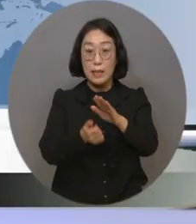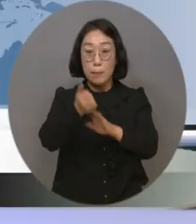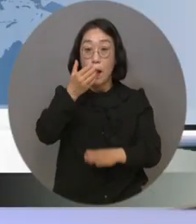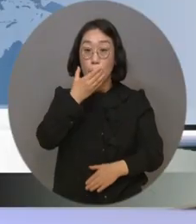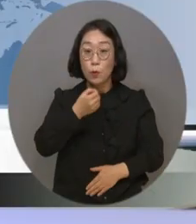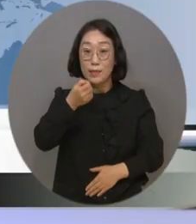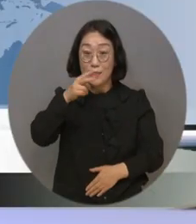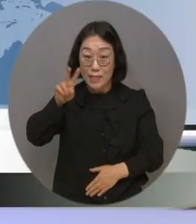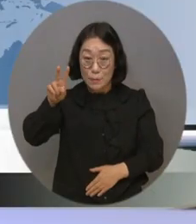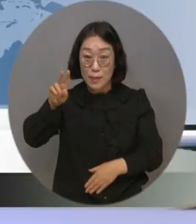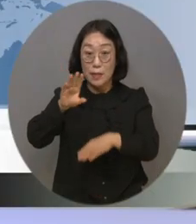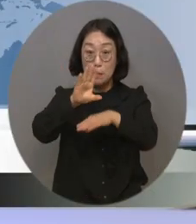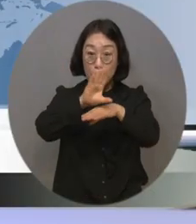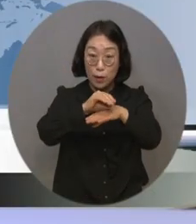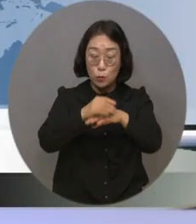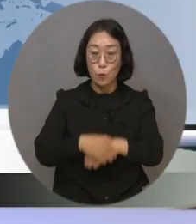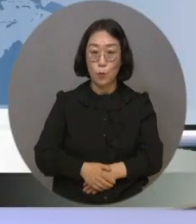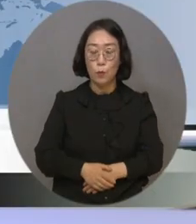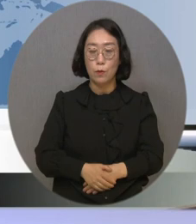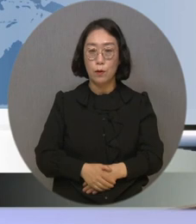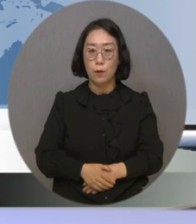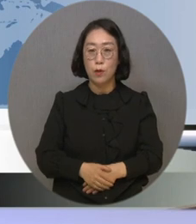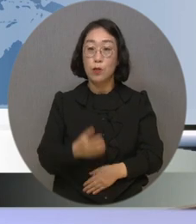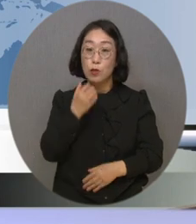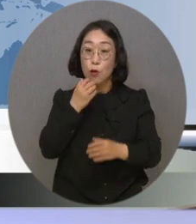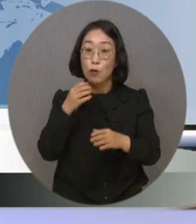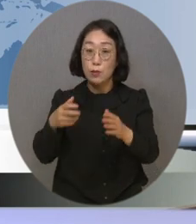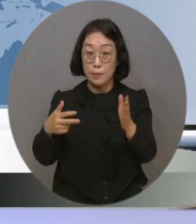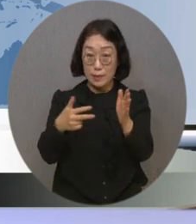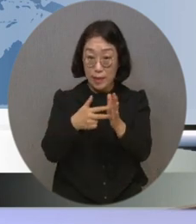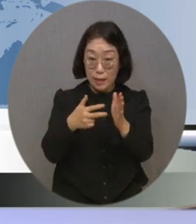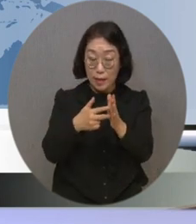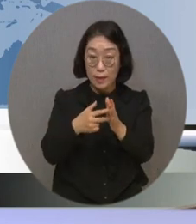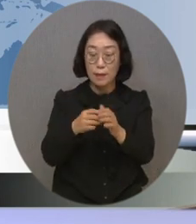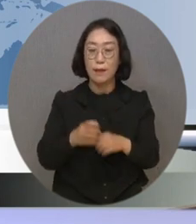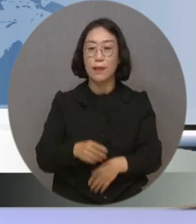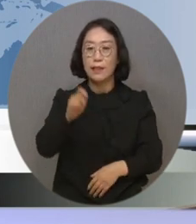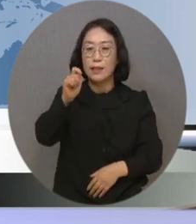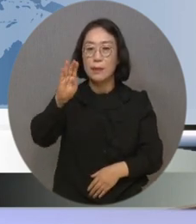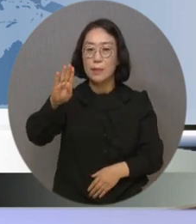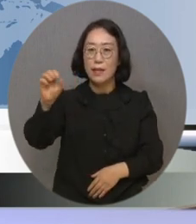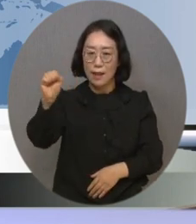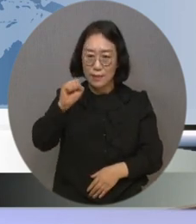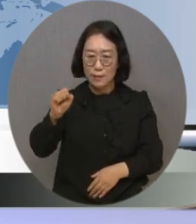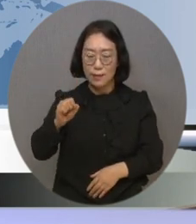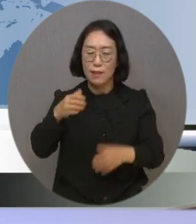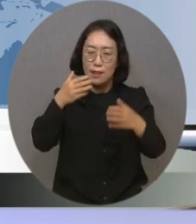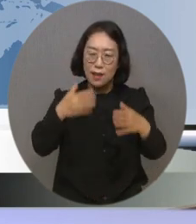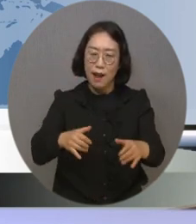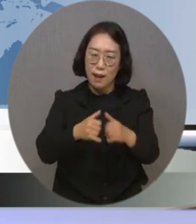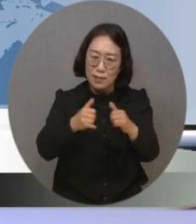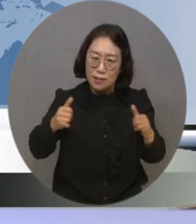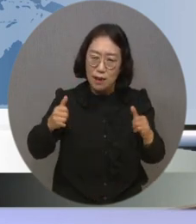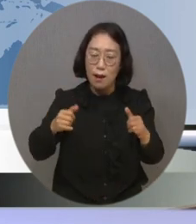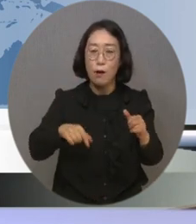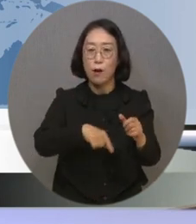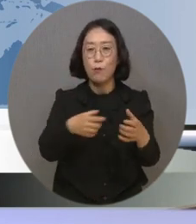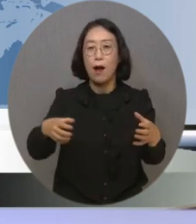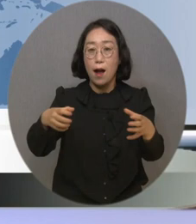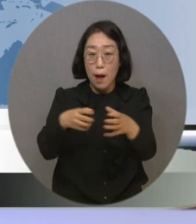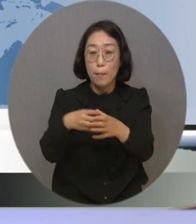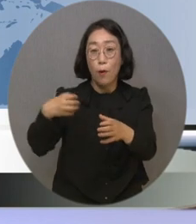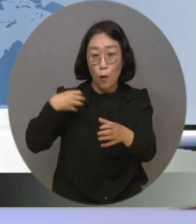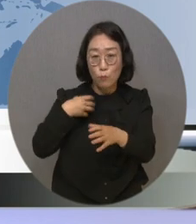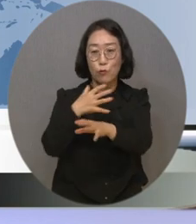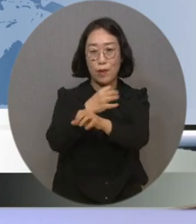희망복지방송 WBC 복지TV와 재단법인 서울특별시 미디어재단 TBS가 약자와의 동행을 위한 업무협약식을